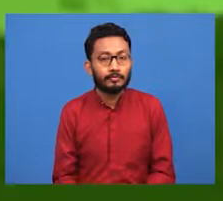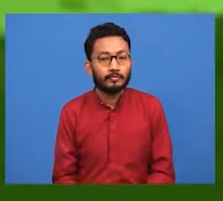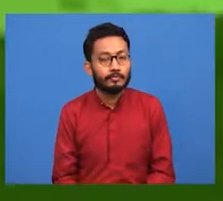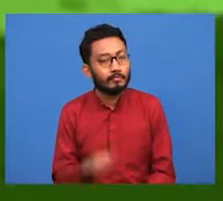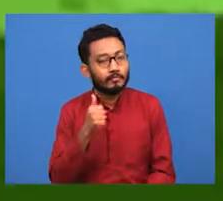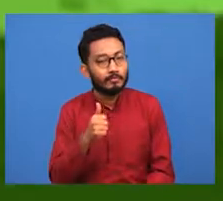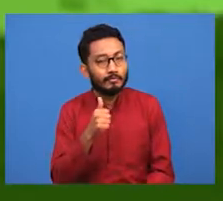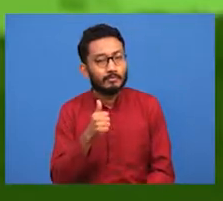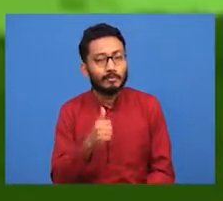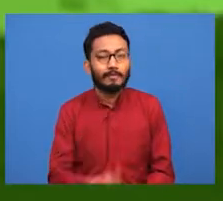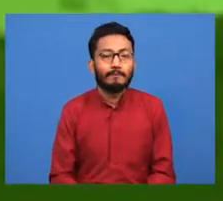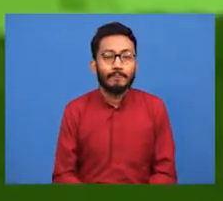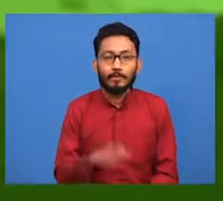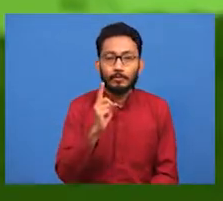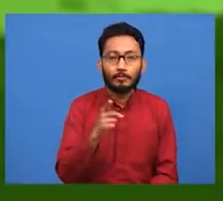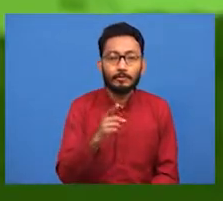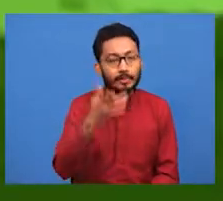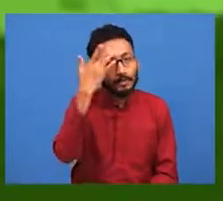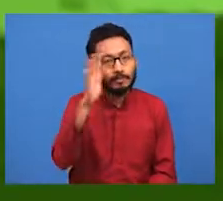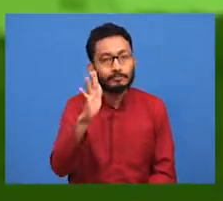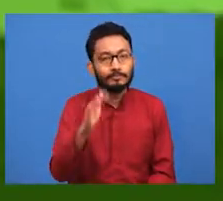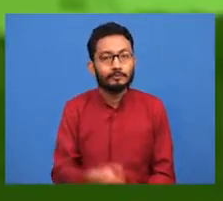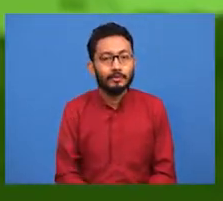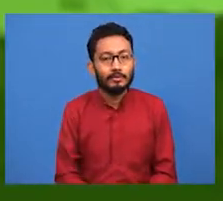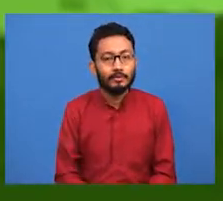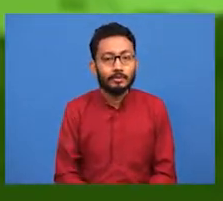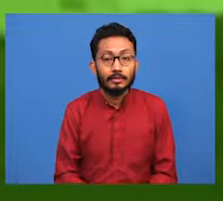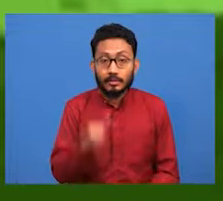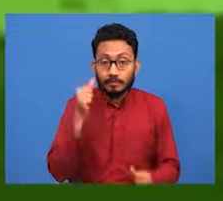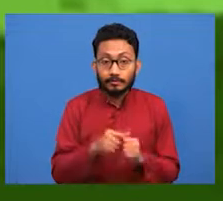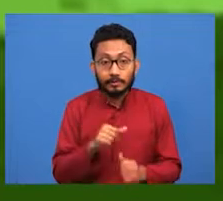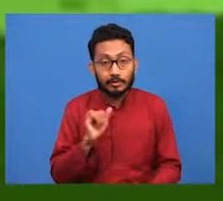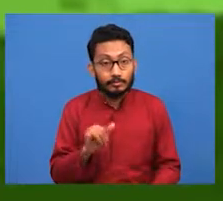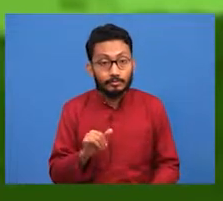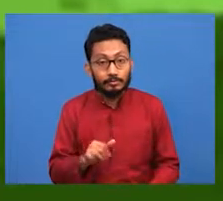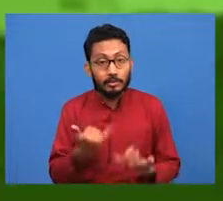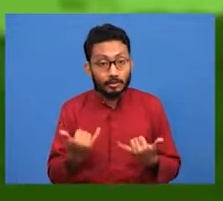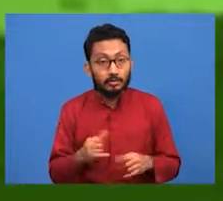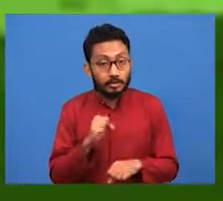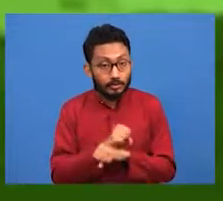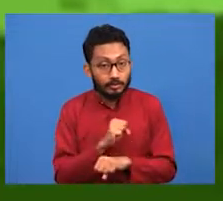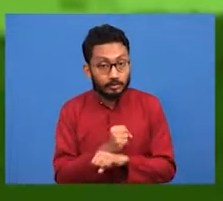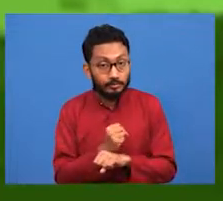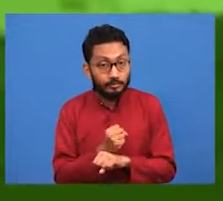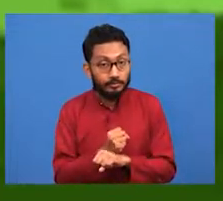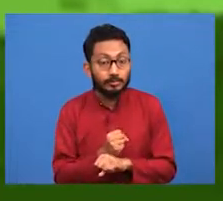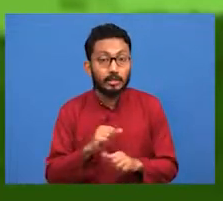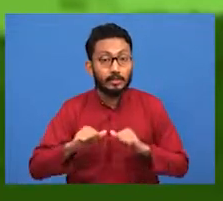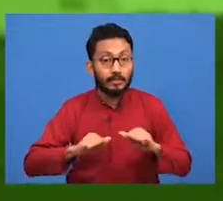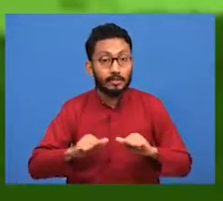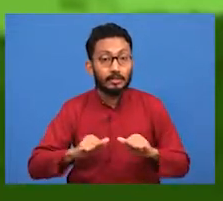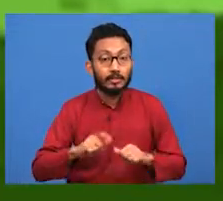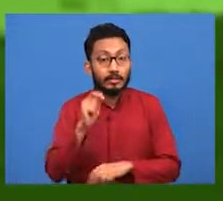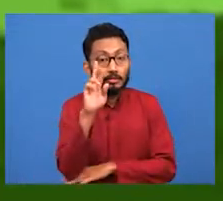Bijak! Kamu semua memang hebat! Ingat ya, kata kerja aktiviti transitif